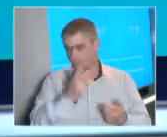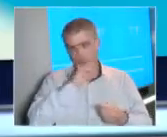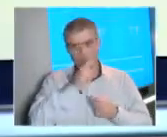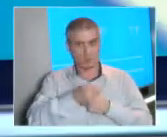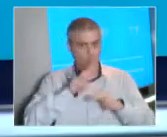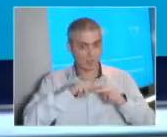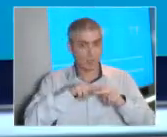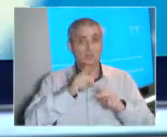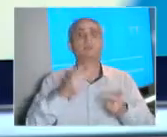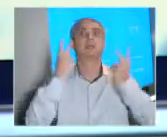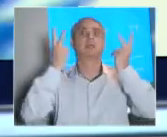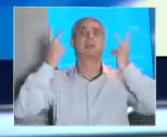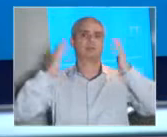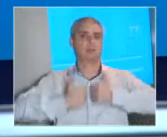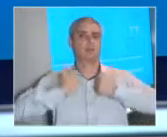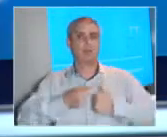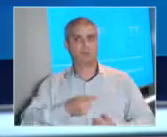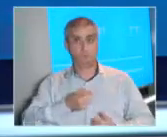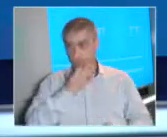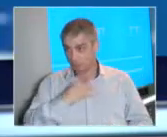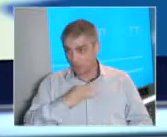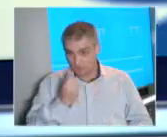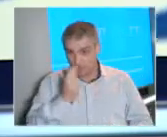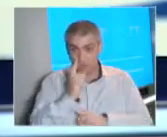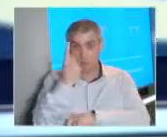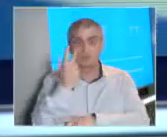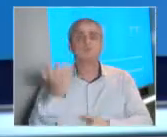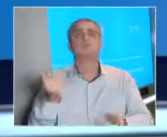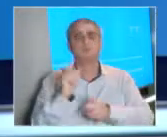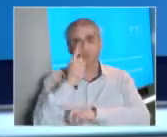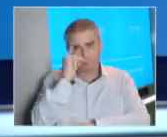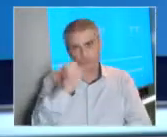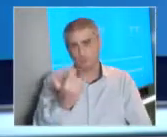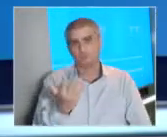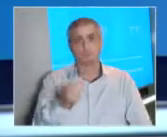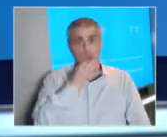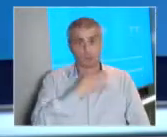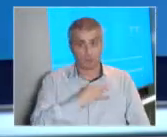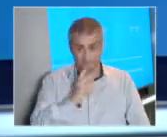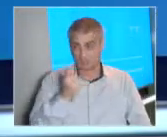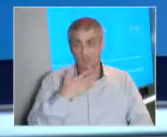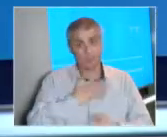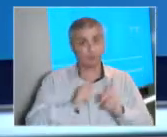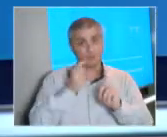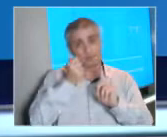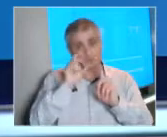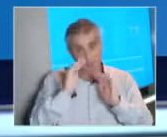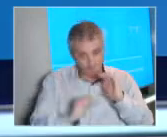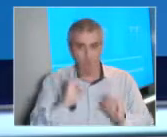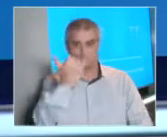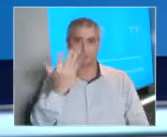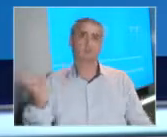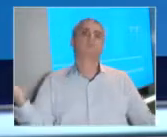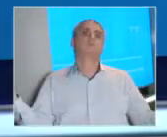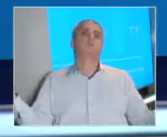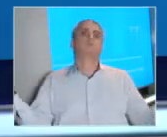חקלאות אחר כך, זה קריטי התחרותיות הזאת. אתה שואל אותי אם המחירים הם גבוהים? הם גבוהים. את שואל אותי אם צריך לשאוף לשלם פחות? כן. כן,